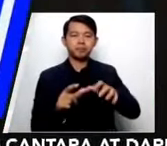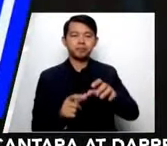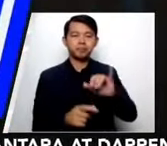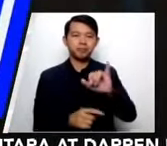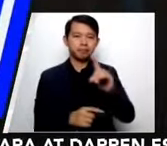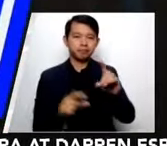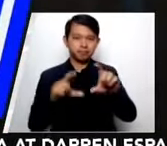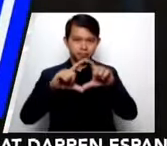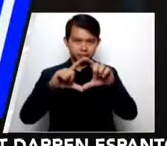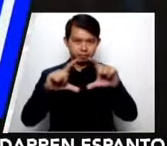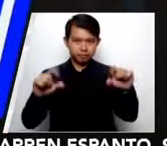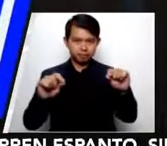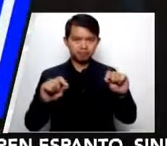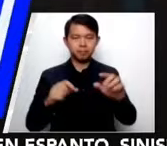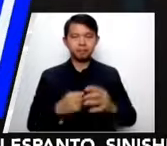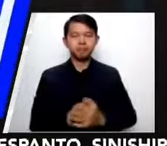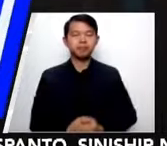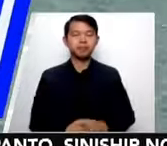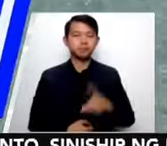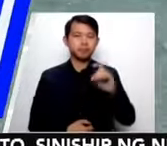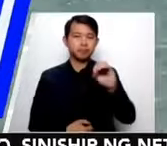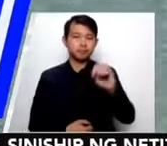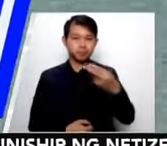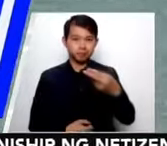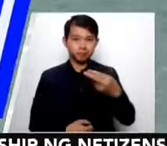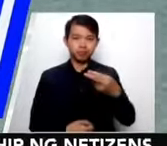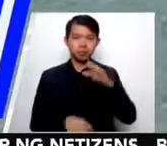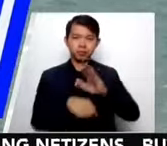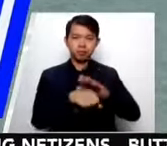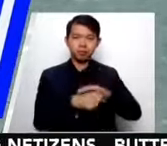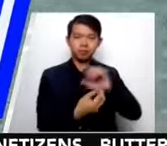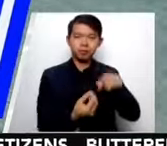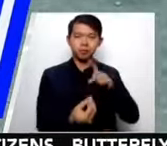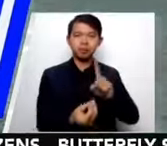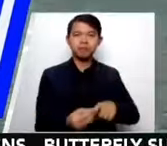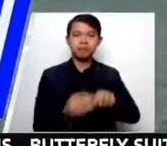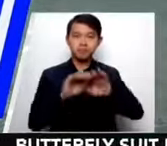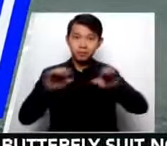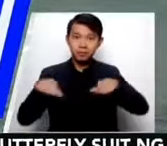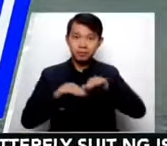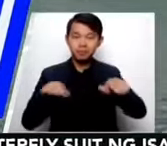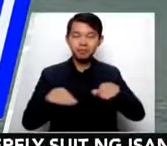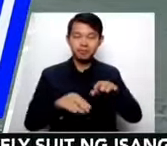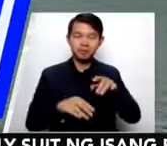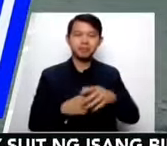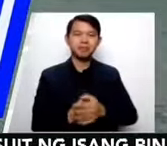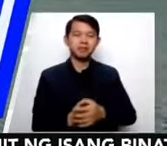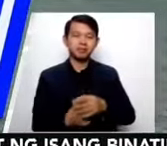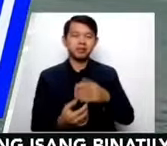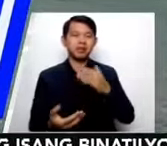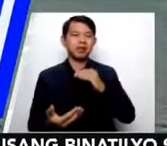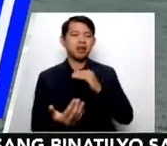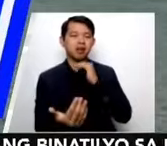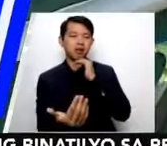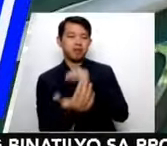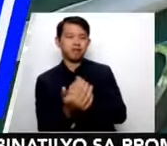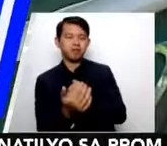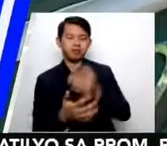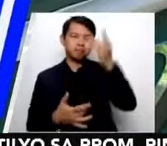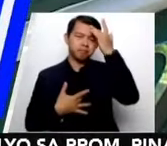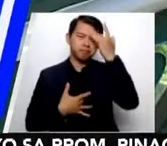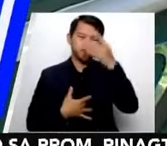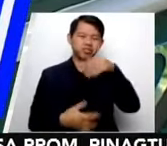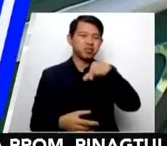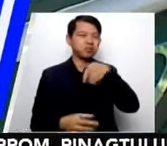Doh may paalala sa paliligo sa mga swimming pool para makaiwas sa mga sakit na nakukuha sa maruming tubig